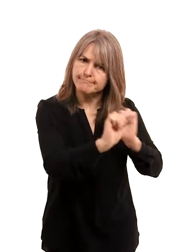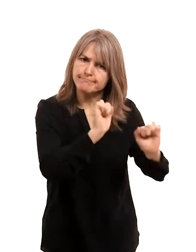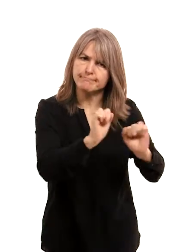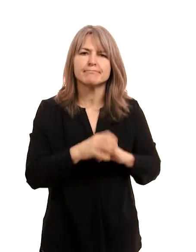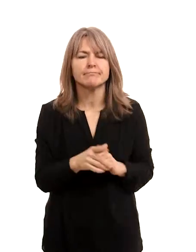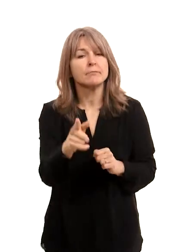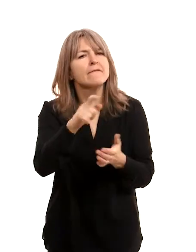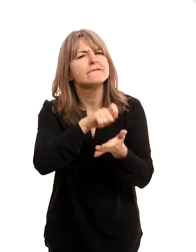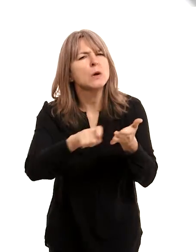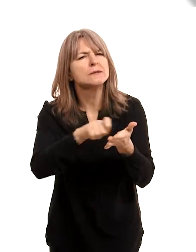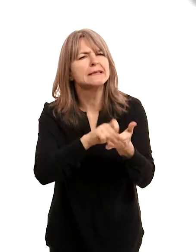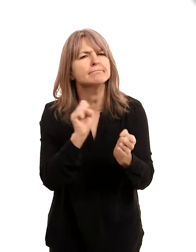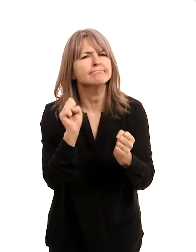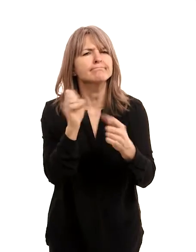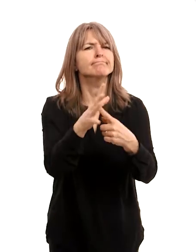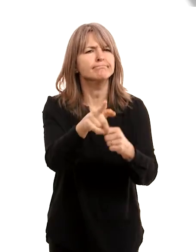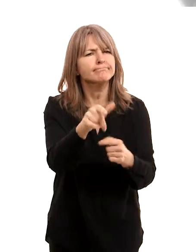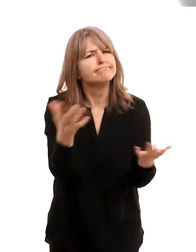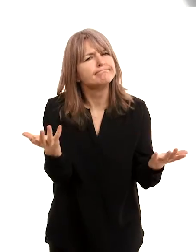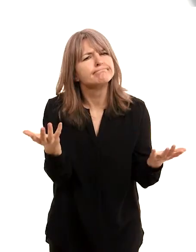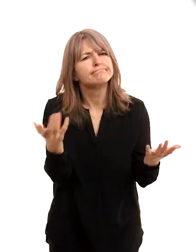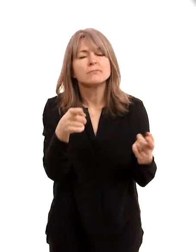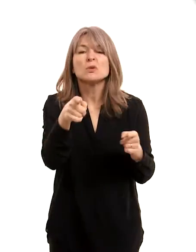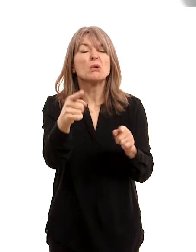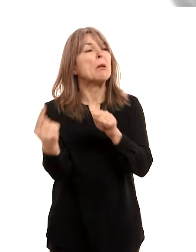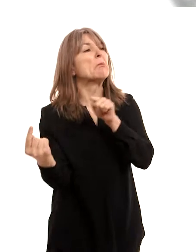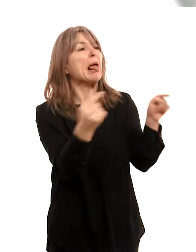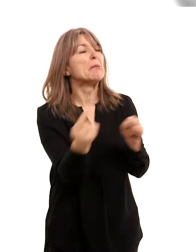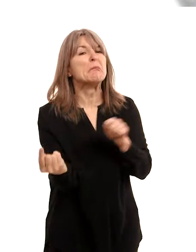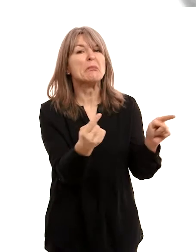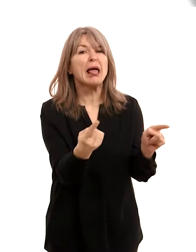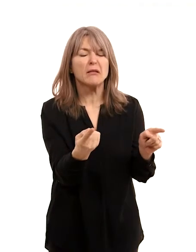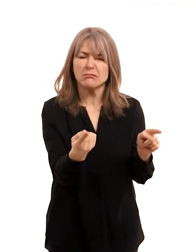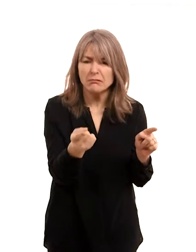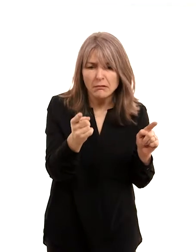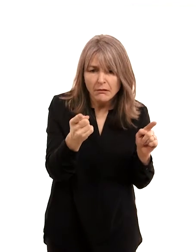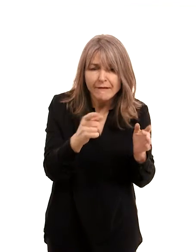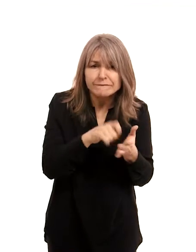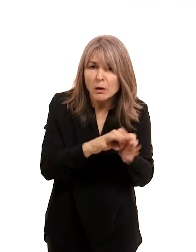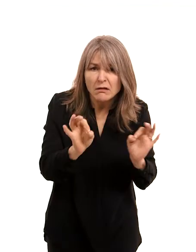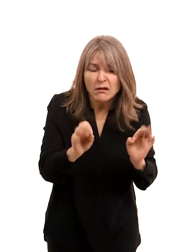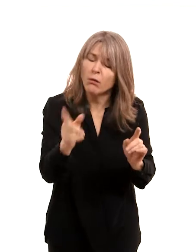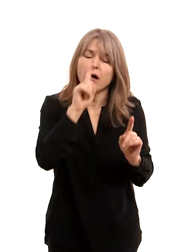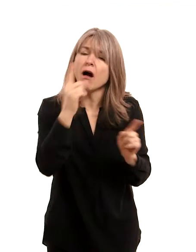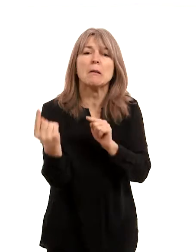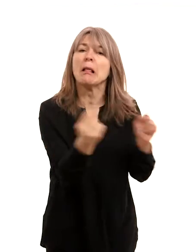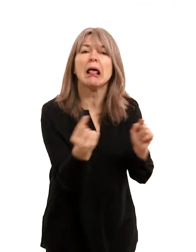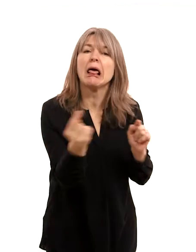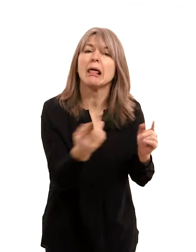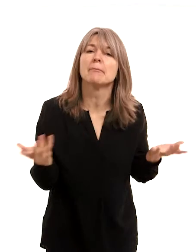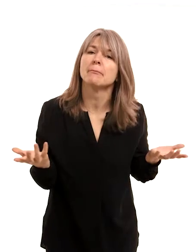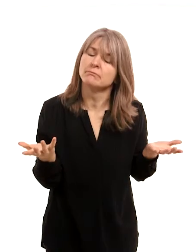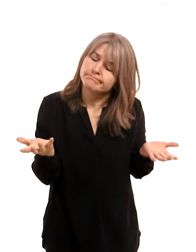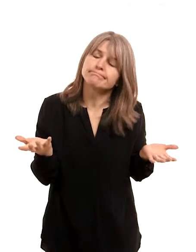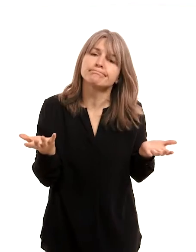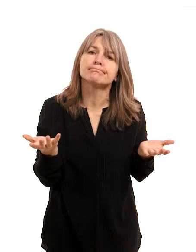beth rydym rhoi bai a os di pethau ddim yn mynd yn ffordd ni, os dyn ni ddim yn plwydrisio. Mae hynny, mae'n meddwl am pen mae rhywun